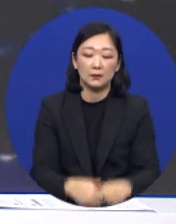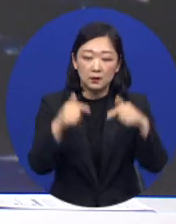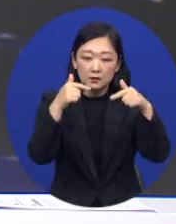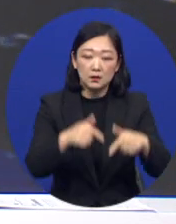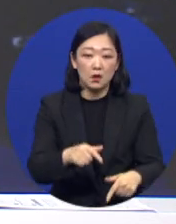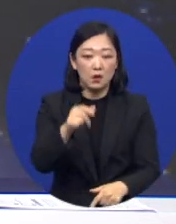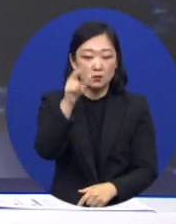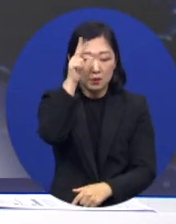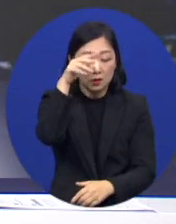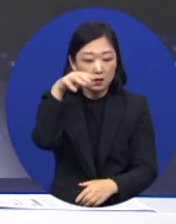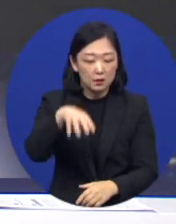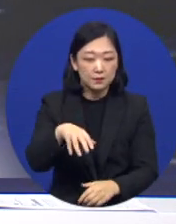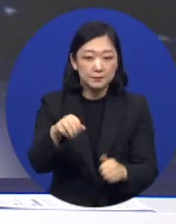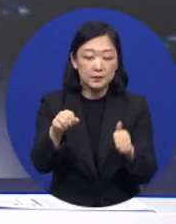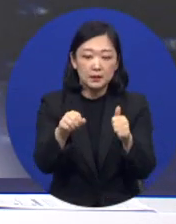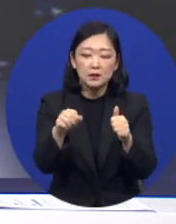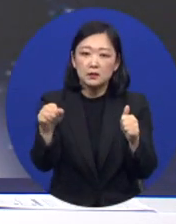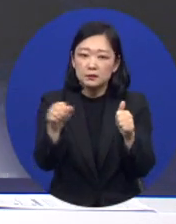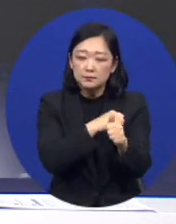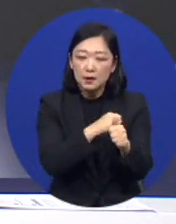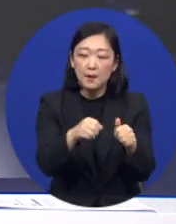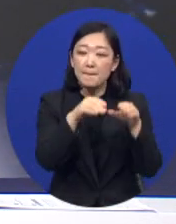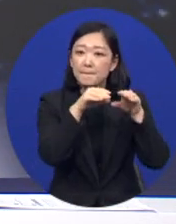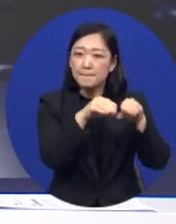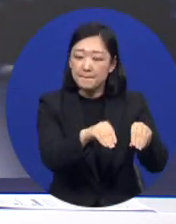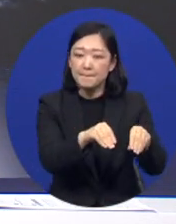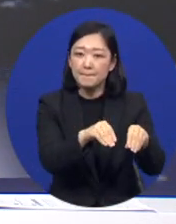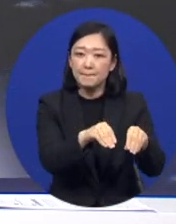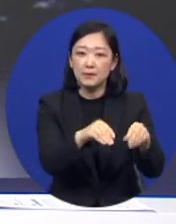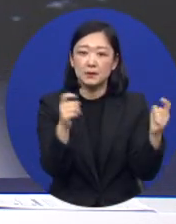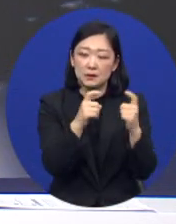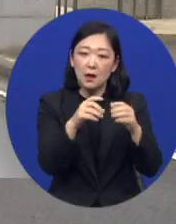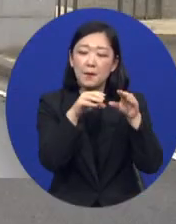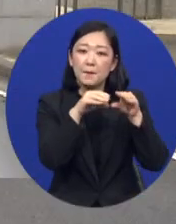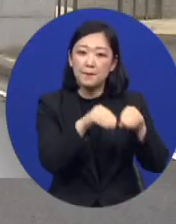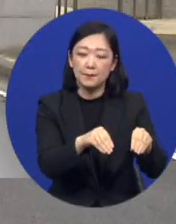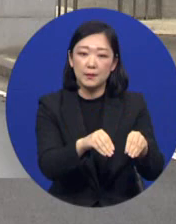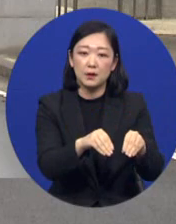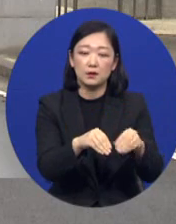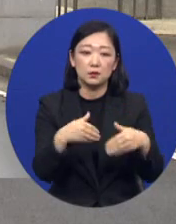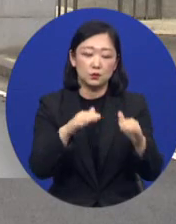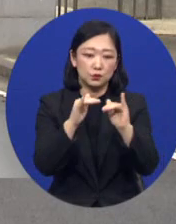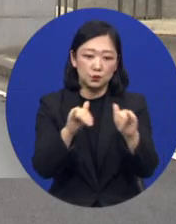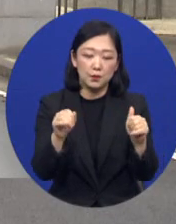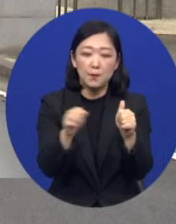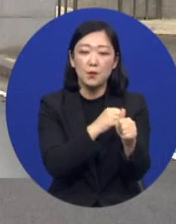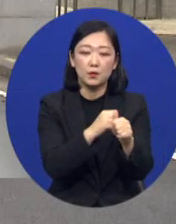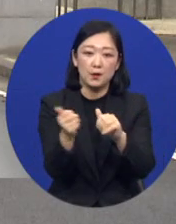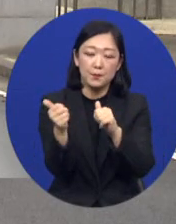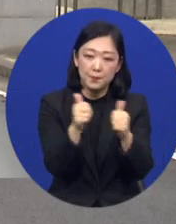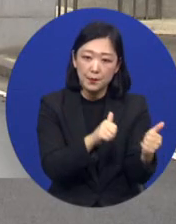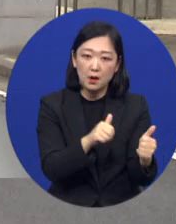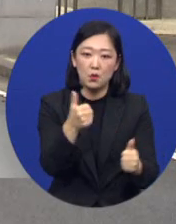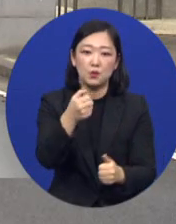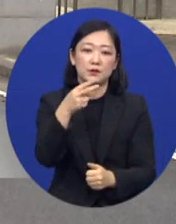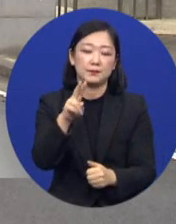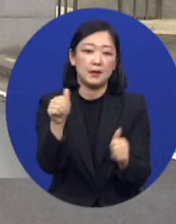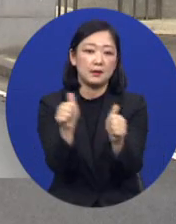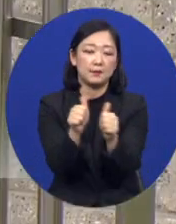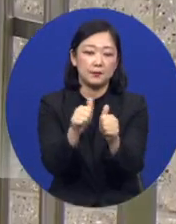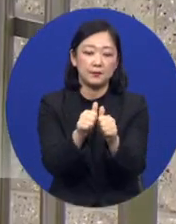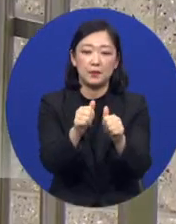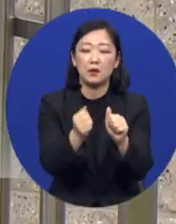제주서부경찰서는 싸움을 말리던 40대 도민을 폭행해 숨지게 한 혐의로 50대 남성에 대해 구속영장을